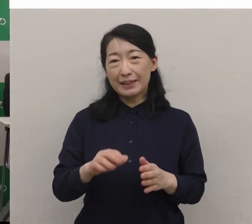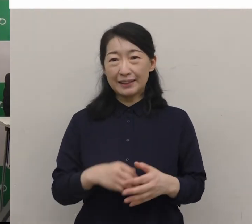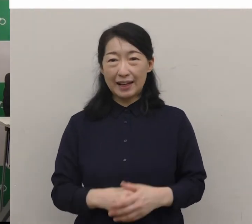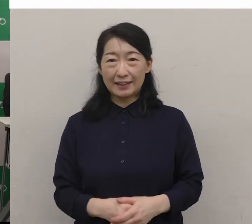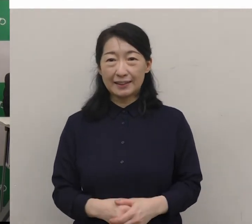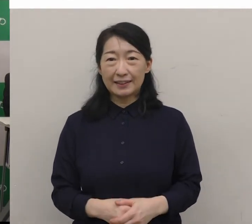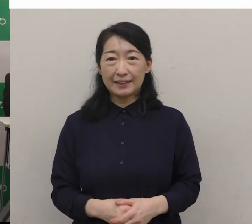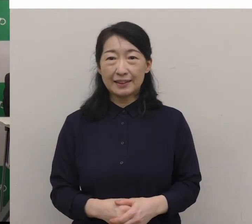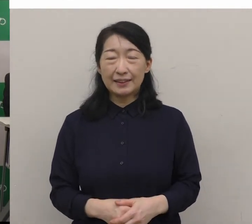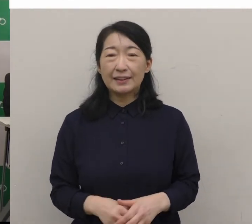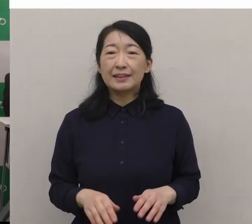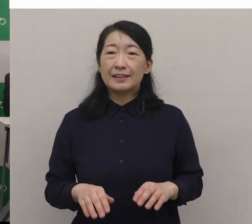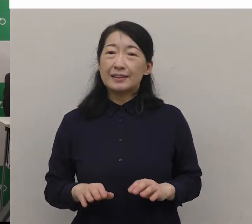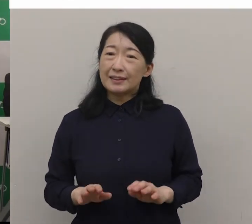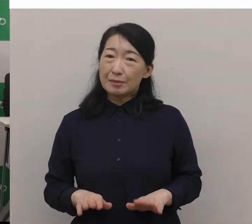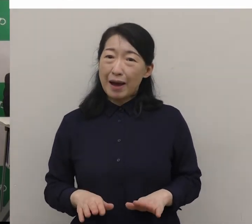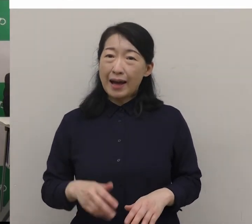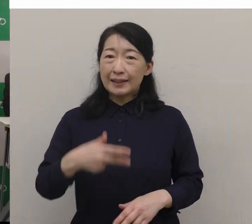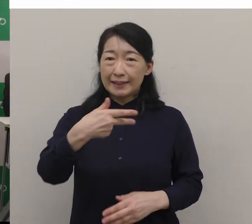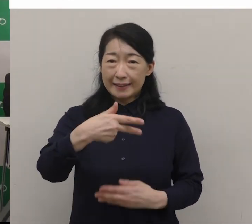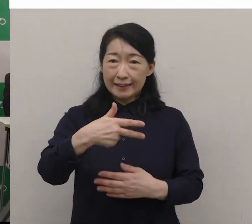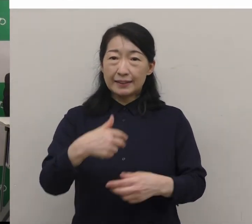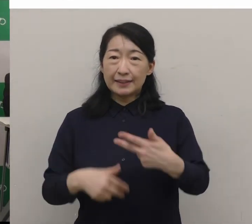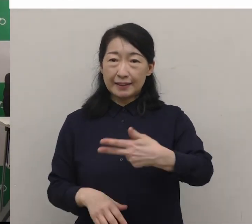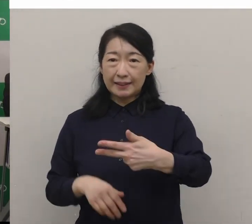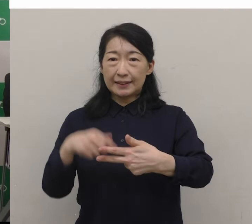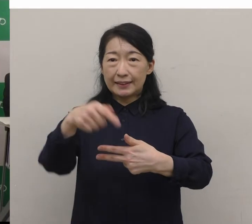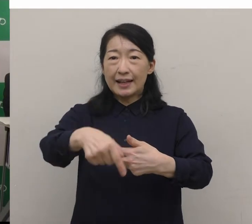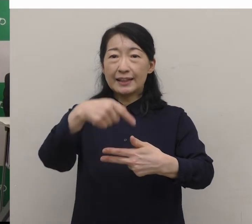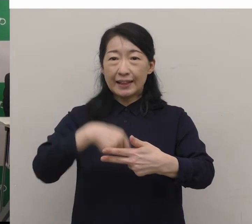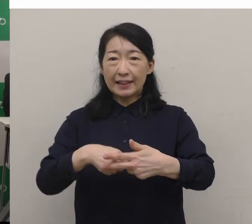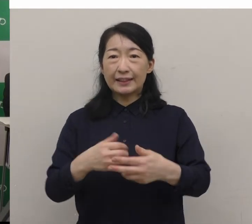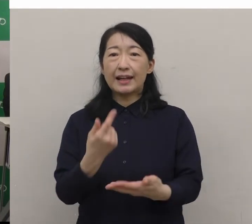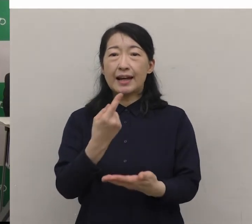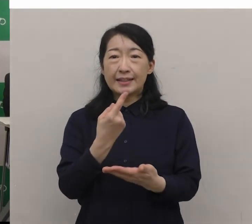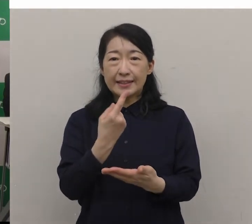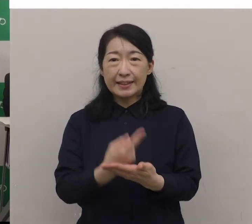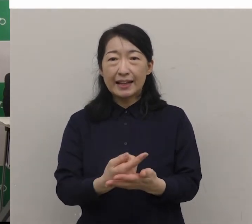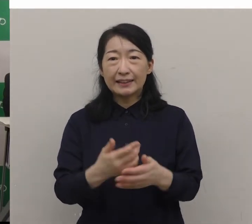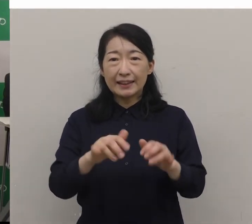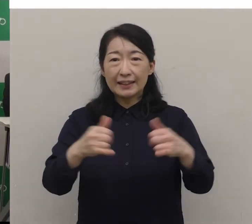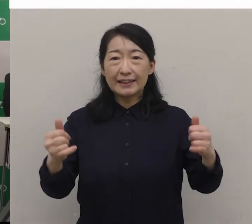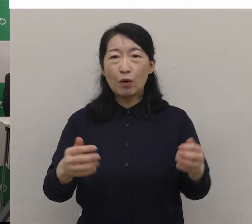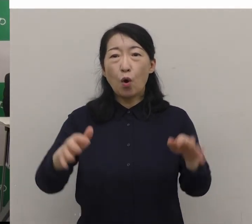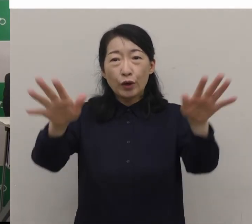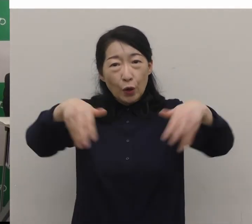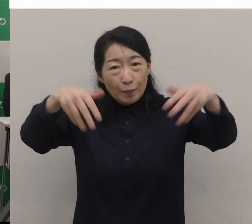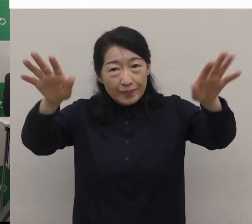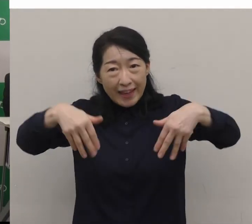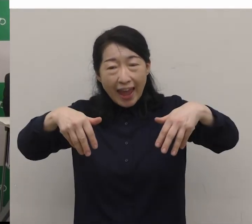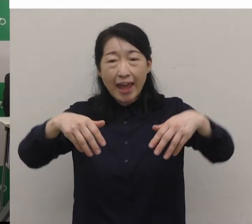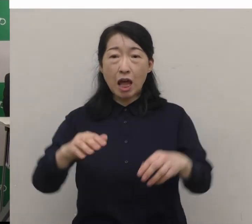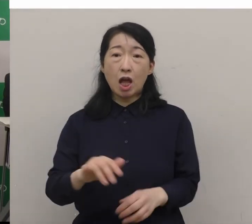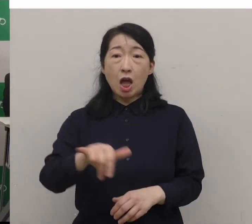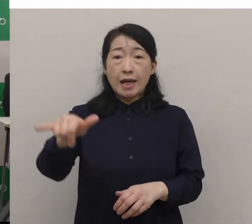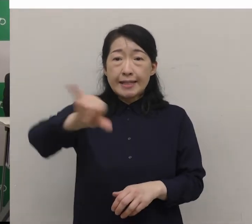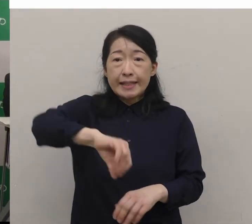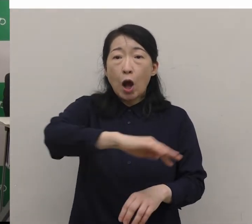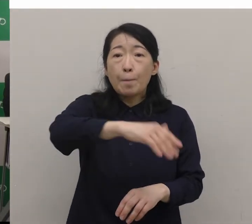。現時点ではあの市内外から参加者を募り、茶畑が見渡せる場所でですね、設置